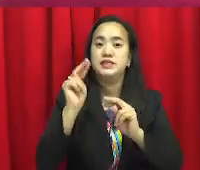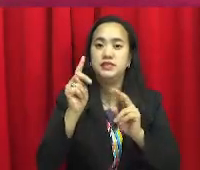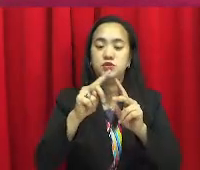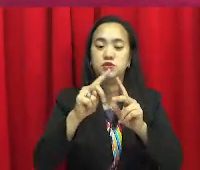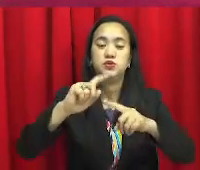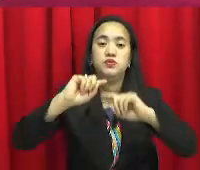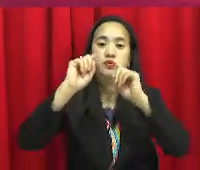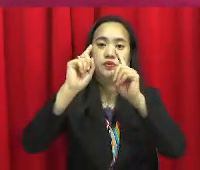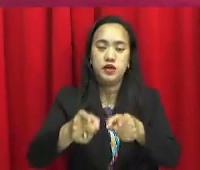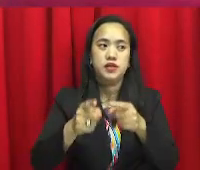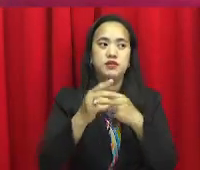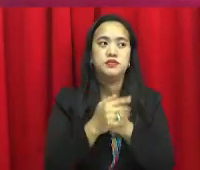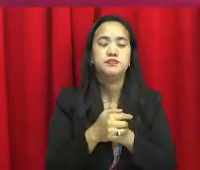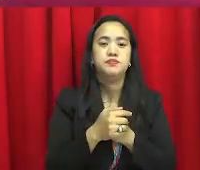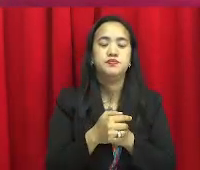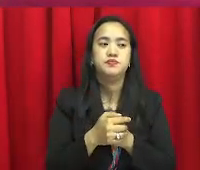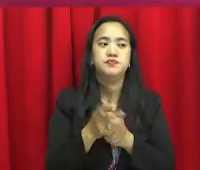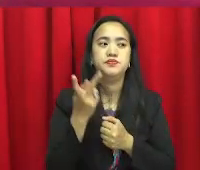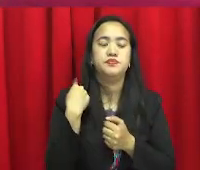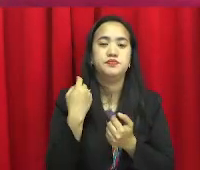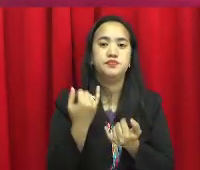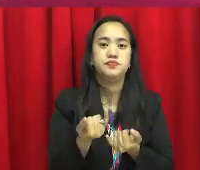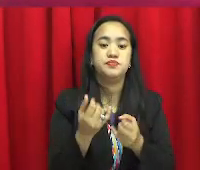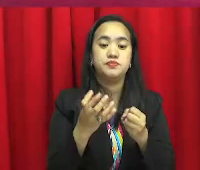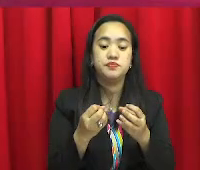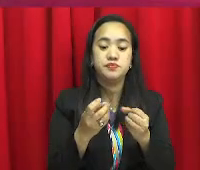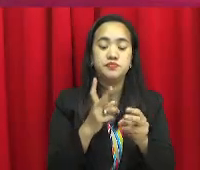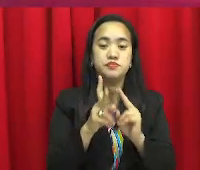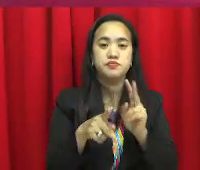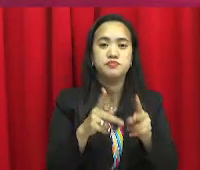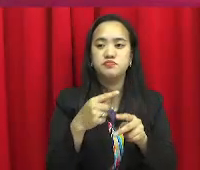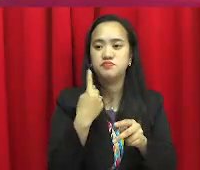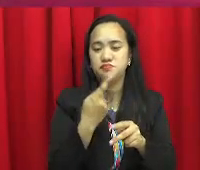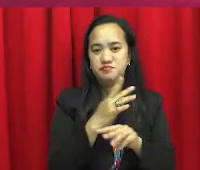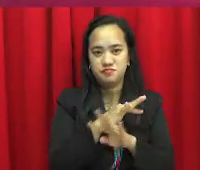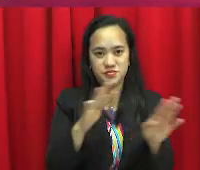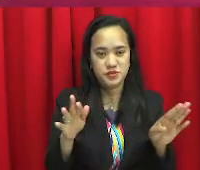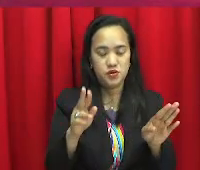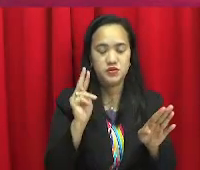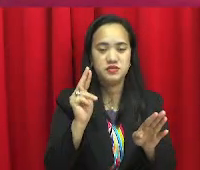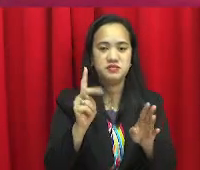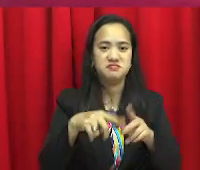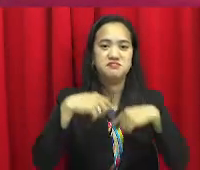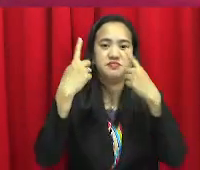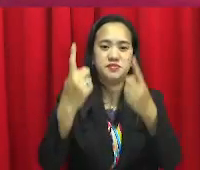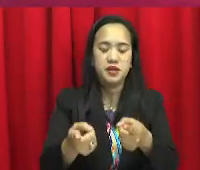sa oras na ito, marami pa akong hindi nasasagot dyan eh. At